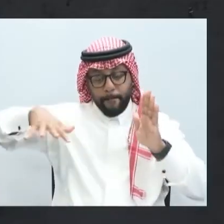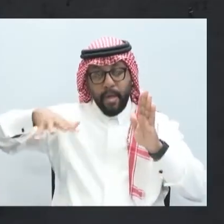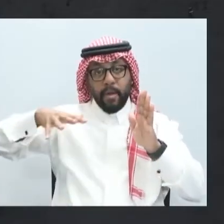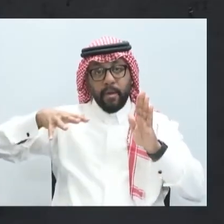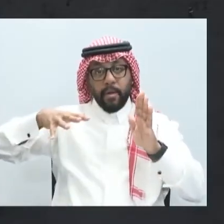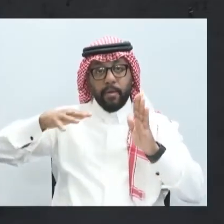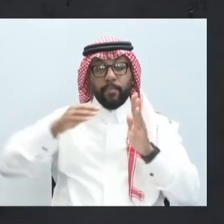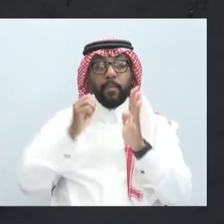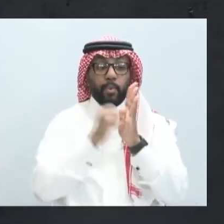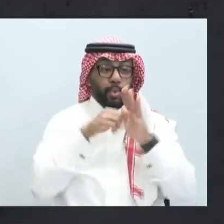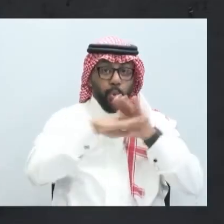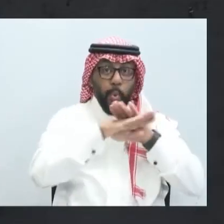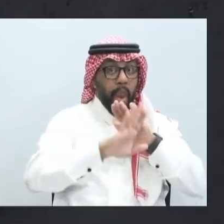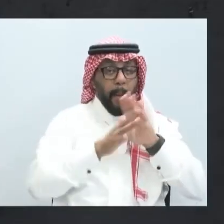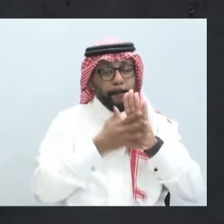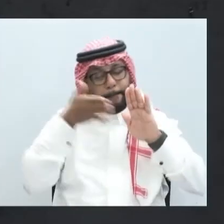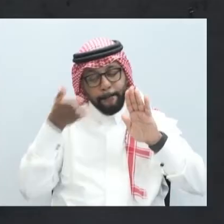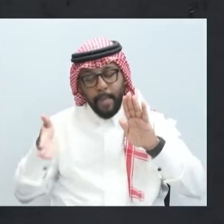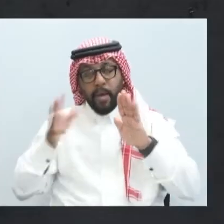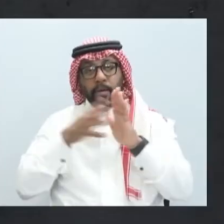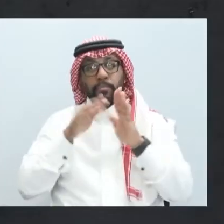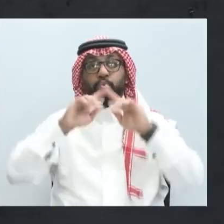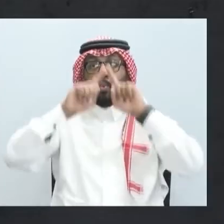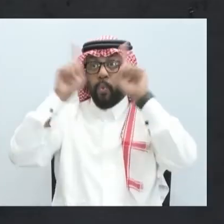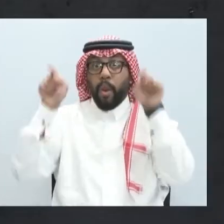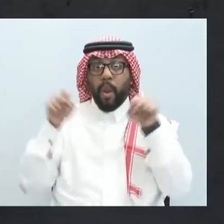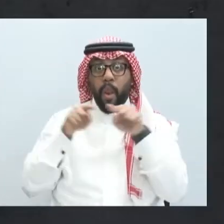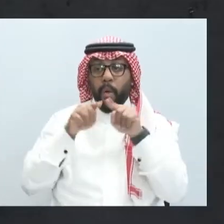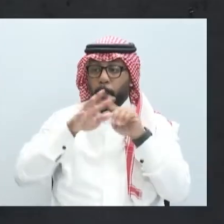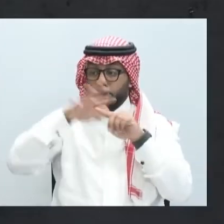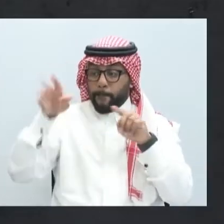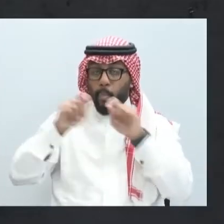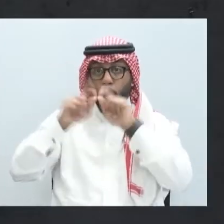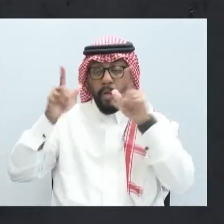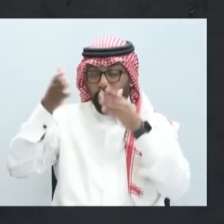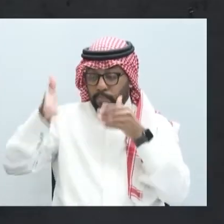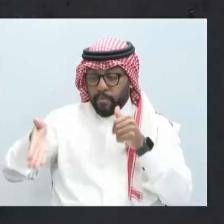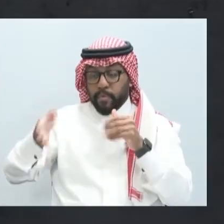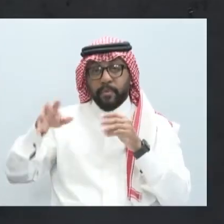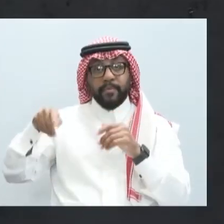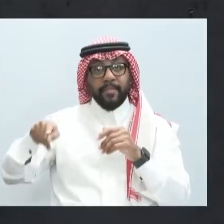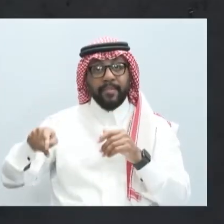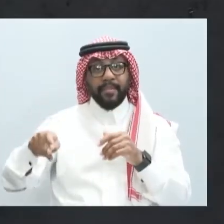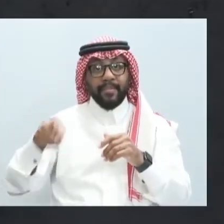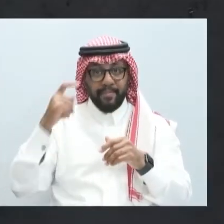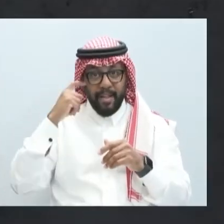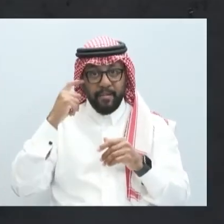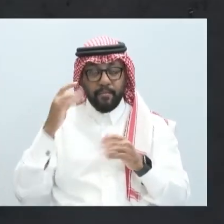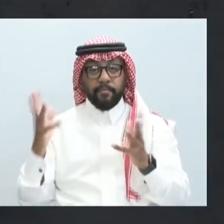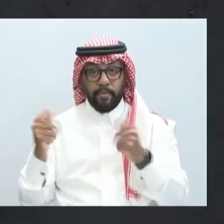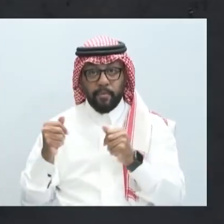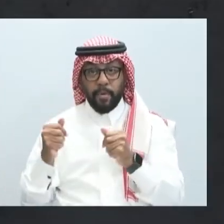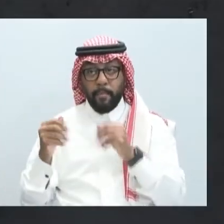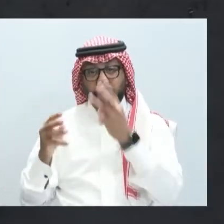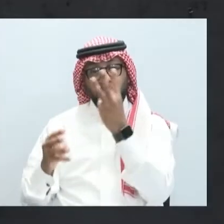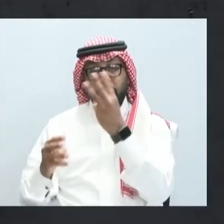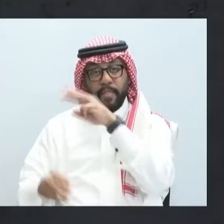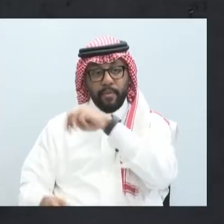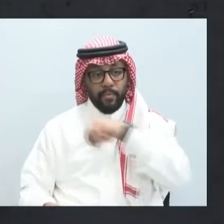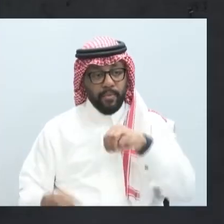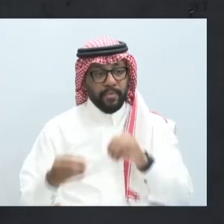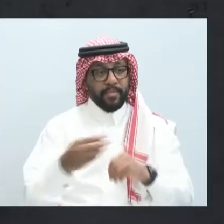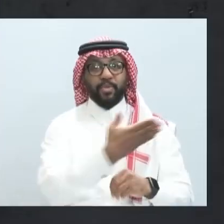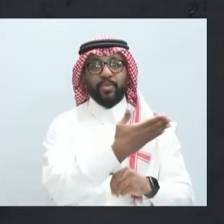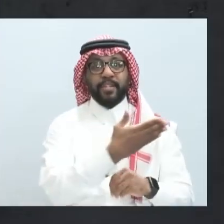اذا هنا لازم نحدد العمليه البنات التي نستخدمها في الجمله العدديه هل هي جمع